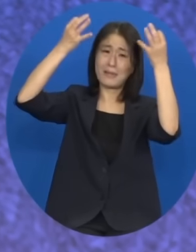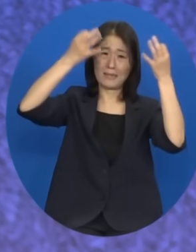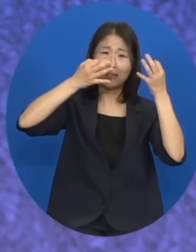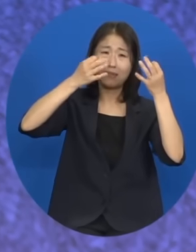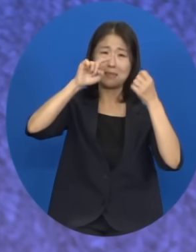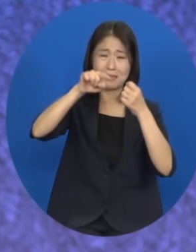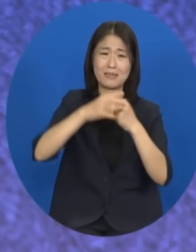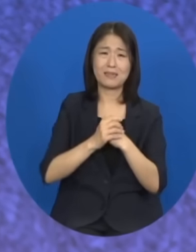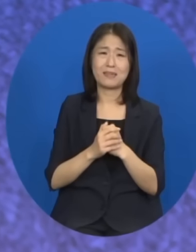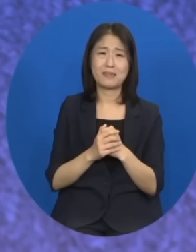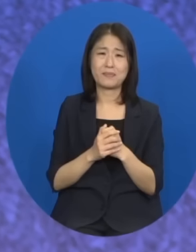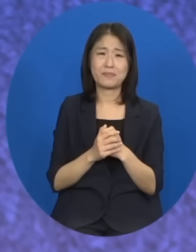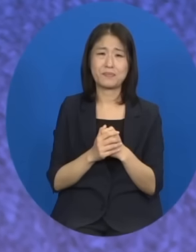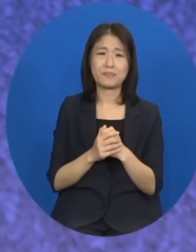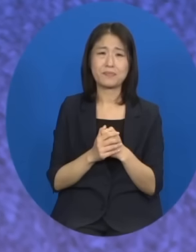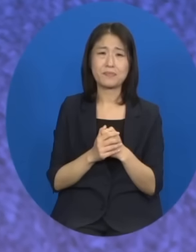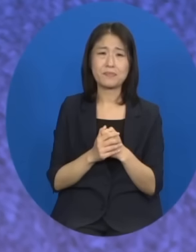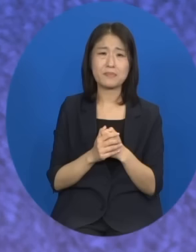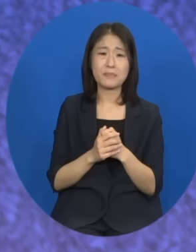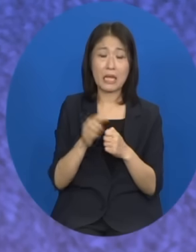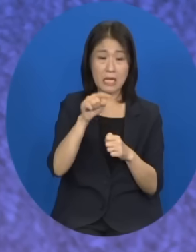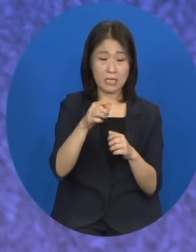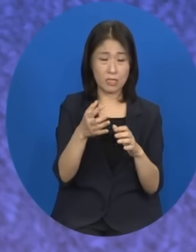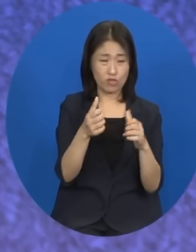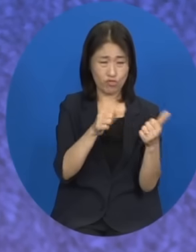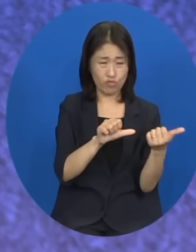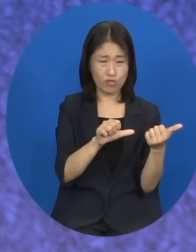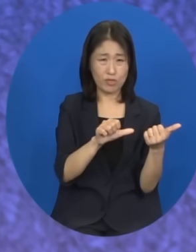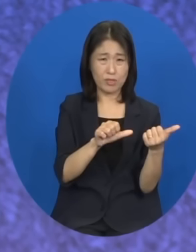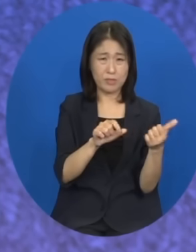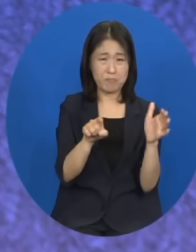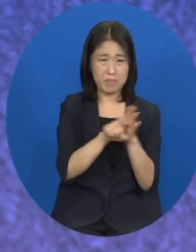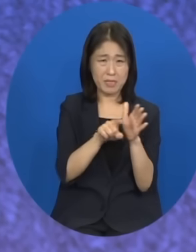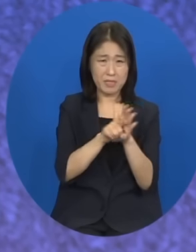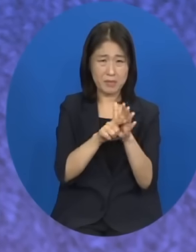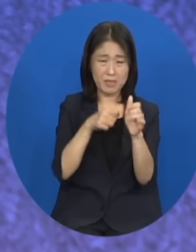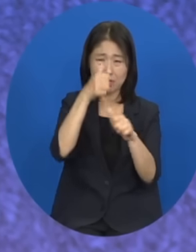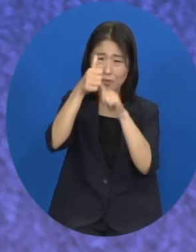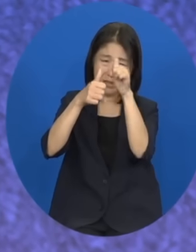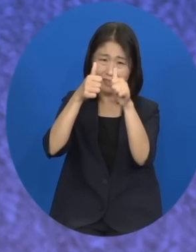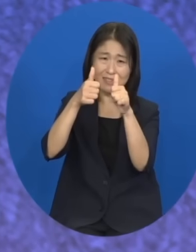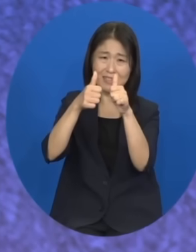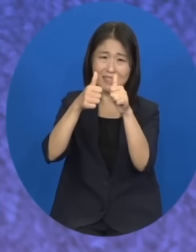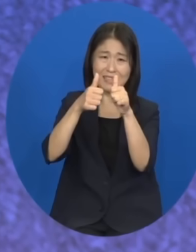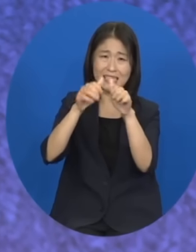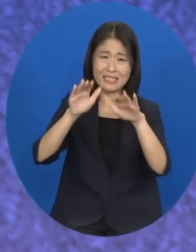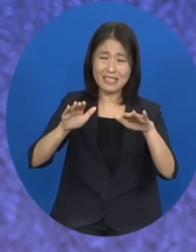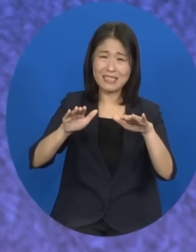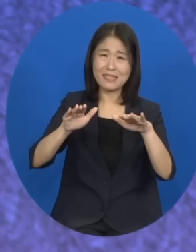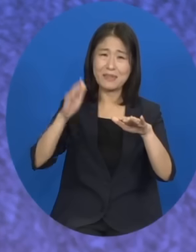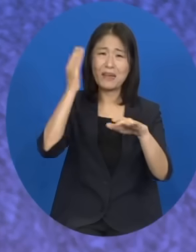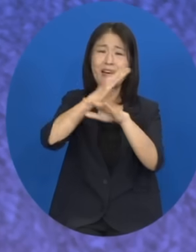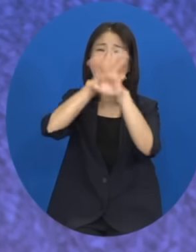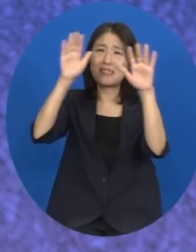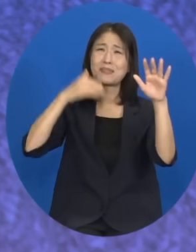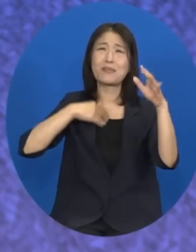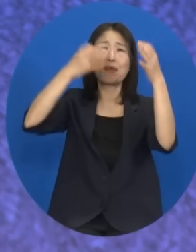죽어갔던 많은 믿음의 그 선조들 하늘에서 저를 보는 것